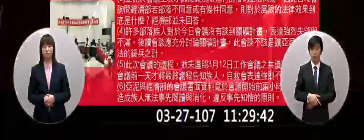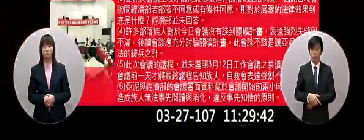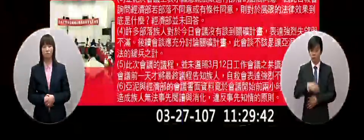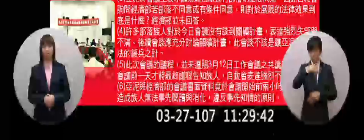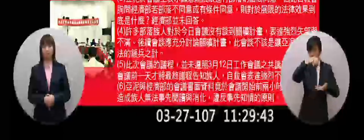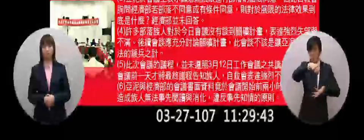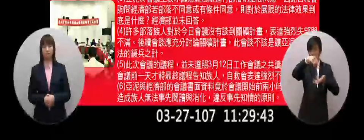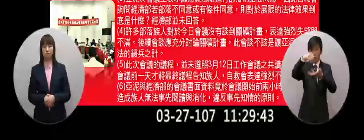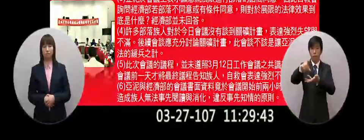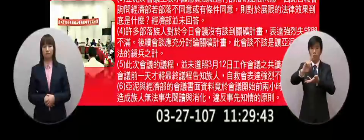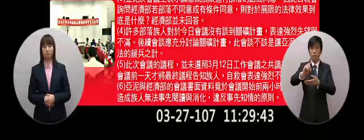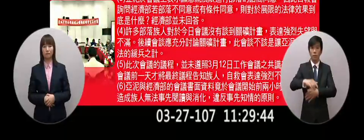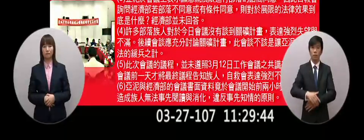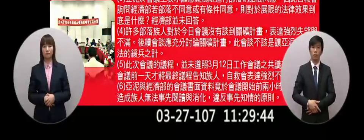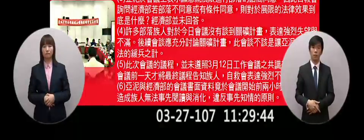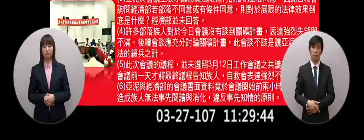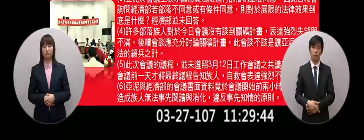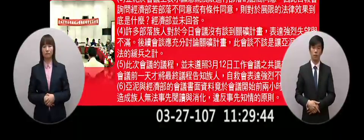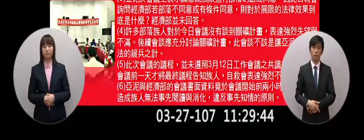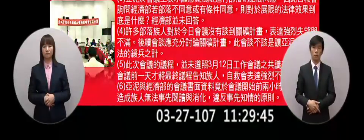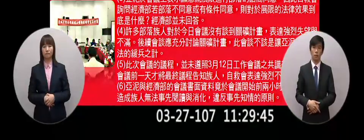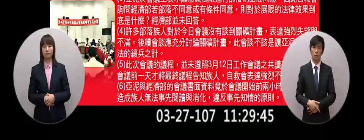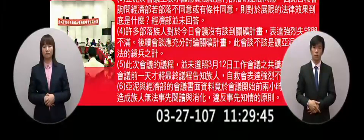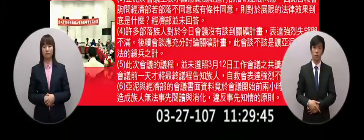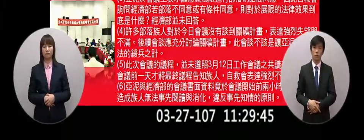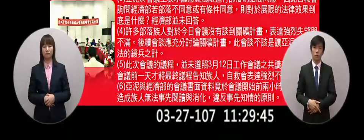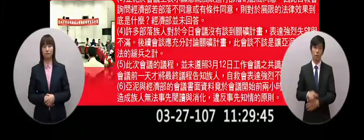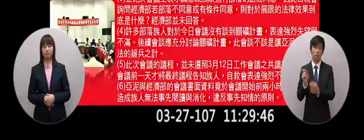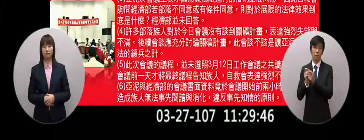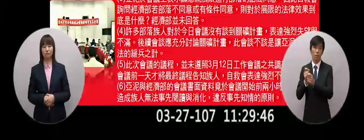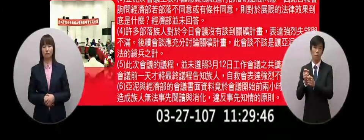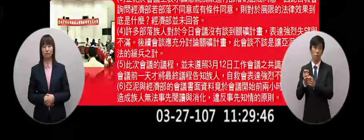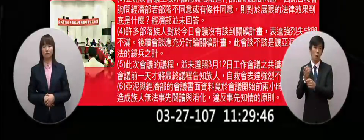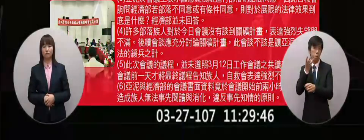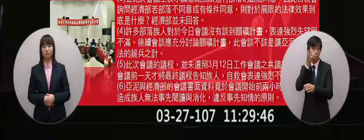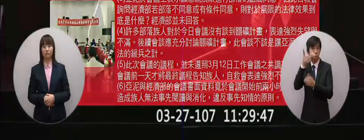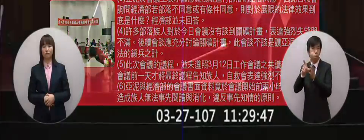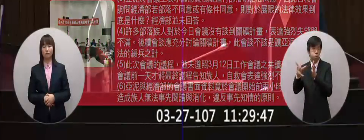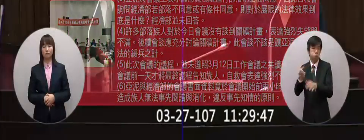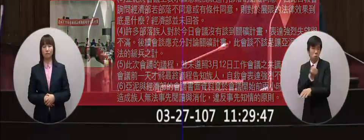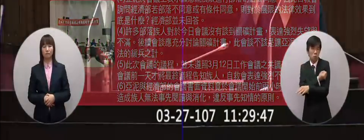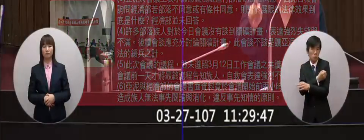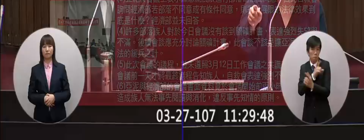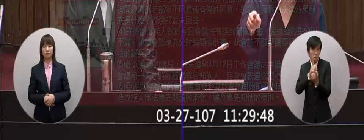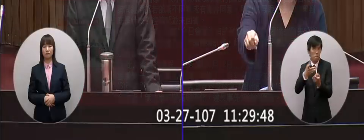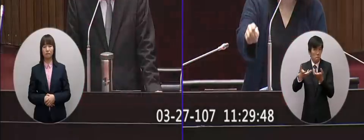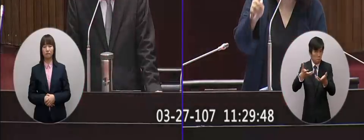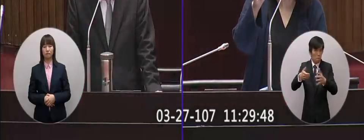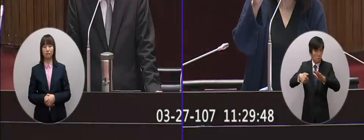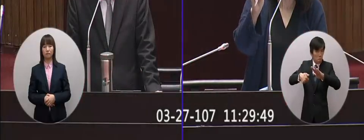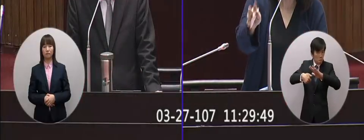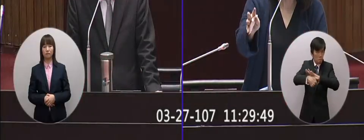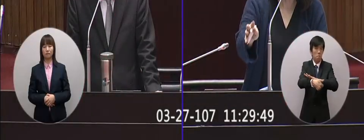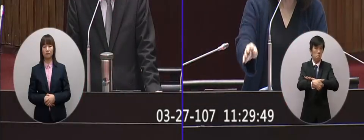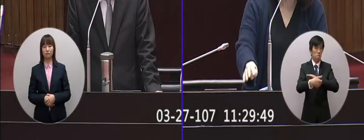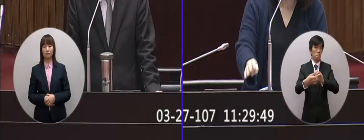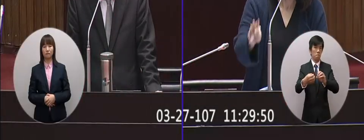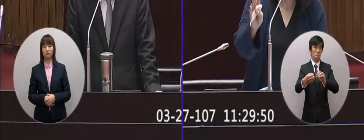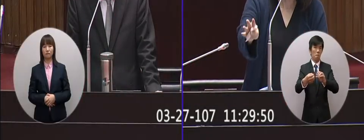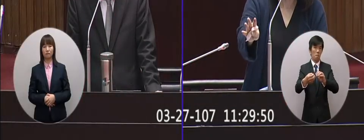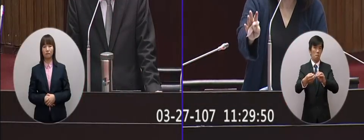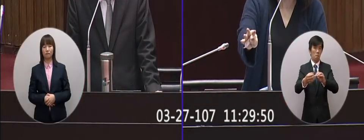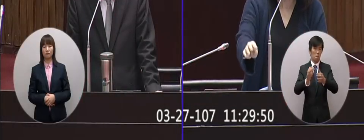出了他们这辛苦三个月的讨论，战战兢兢进到这个谈判桌之